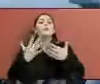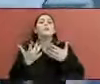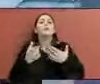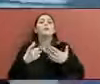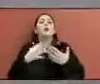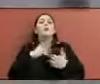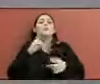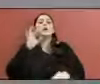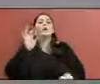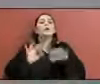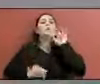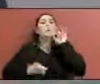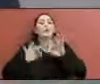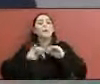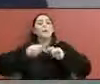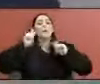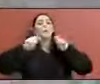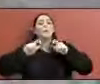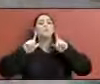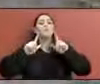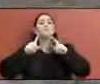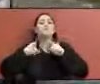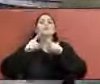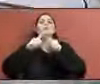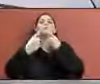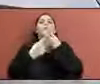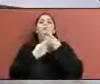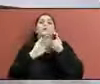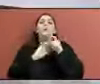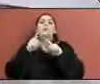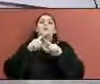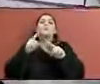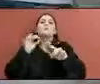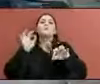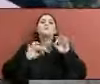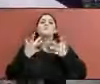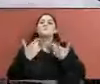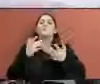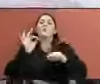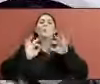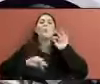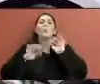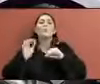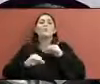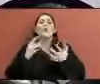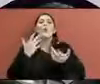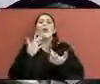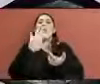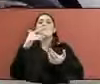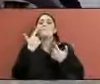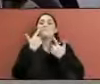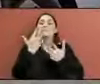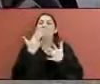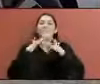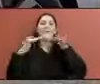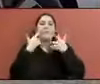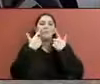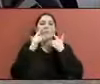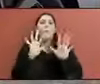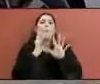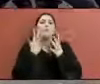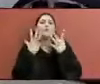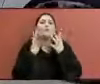etkisini bir incelesinler. Orada bizim bir test merkezimiz var. Öyle tahmin ediyorum ki 8,5 şiddetine kadar orada depremi